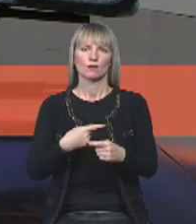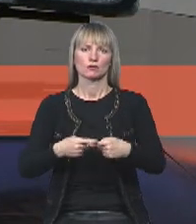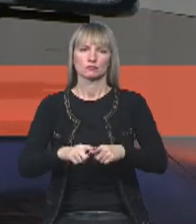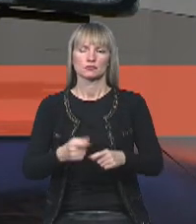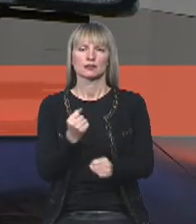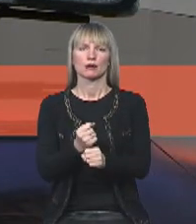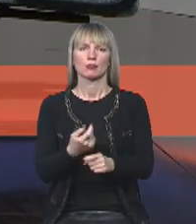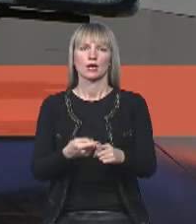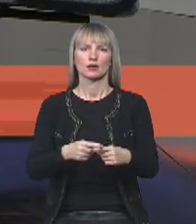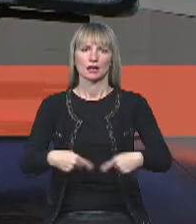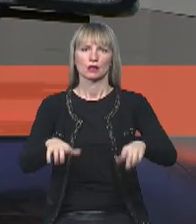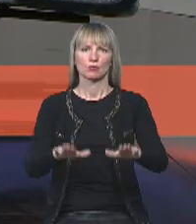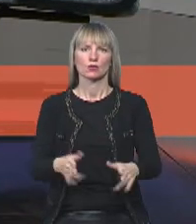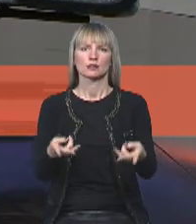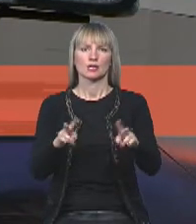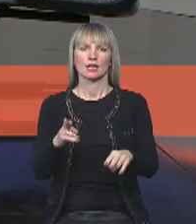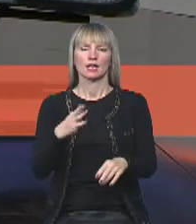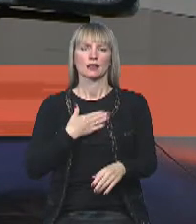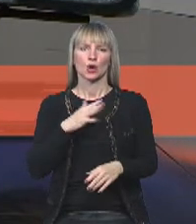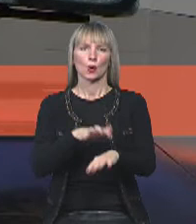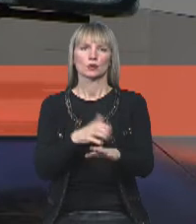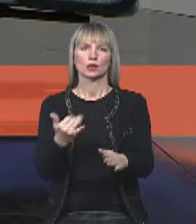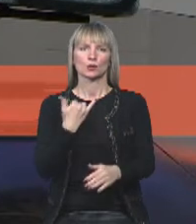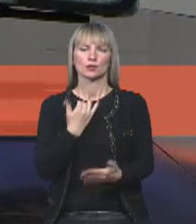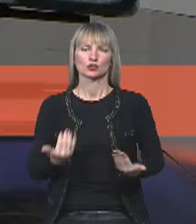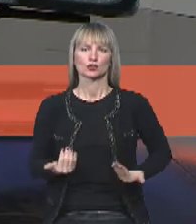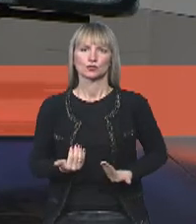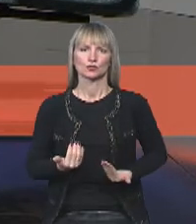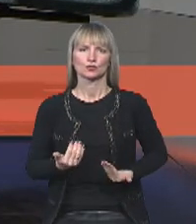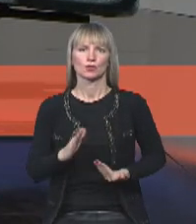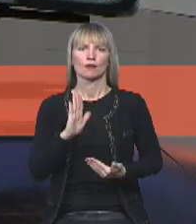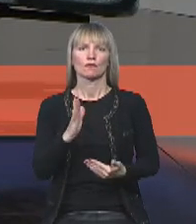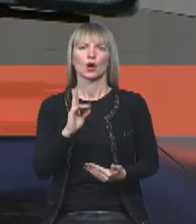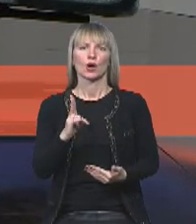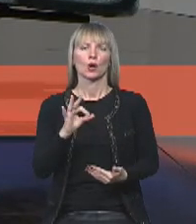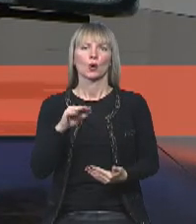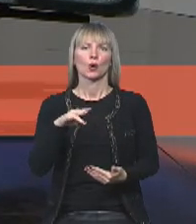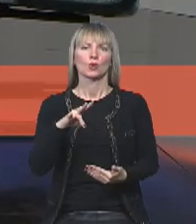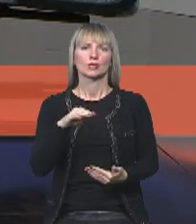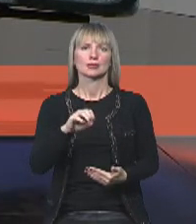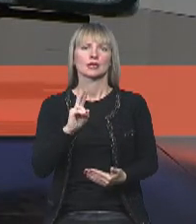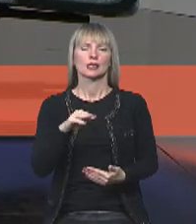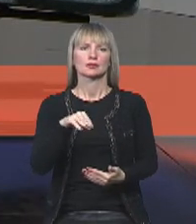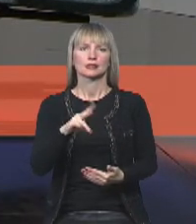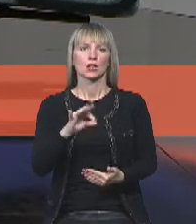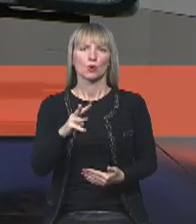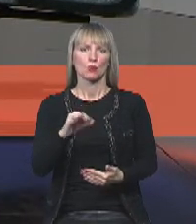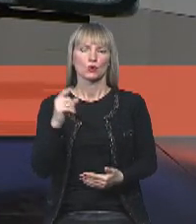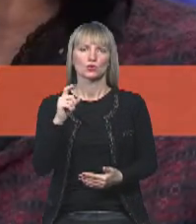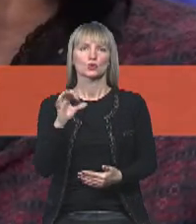ці килимочки і залишили для наших котиків, які нас живуть в контактному зоопарку. Я, угу, шучу зараз, звичайно. Просто у